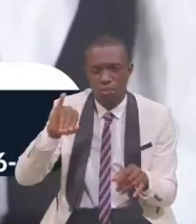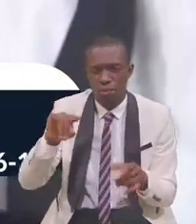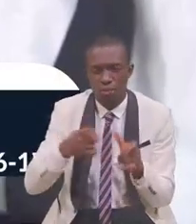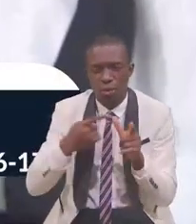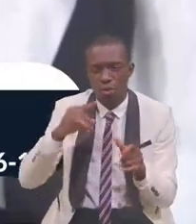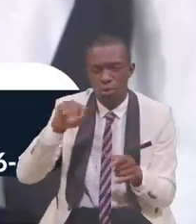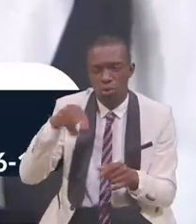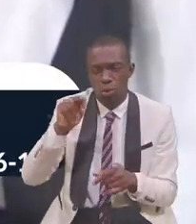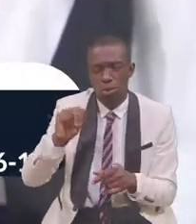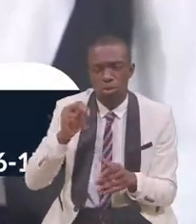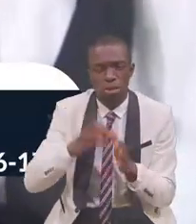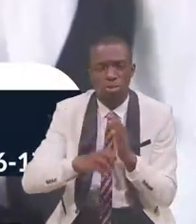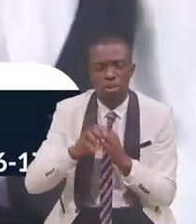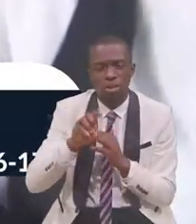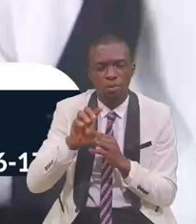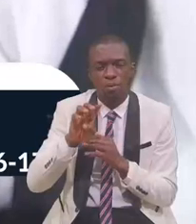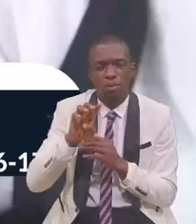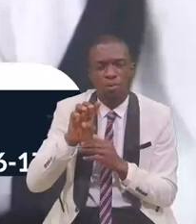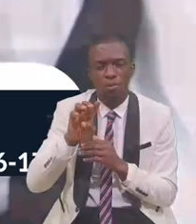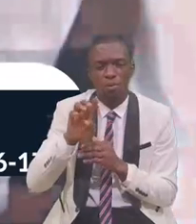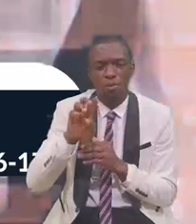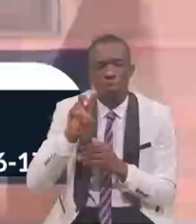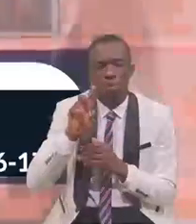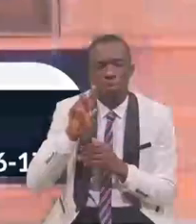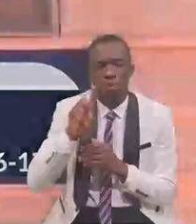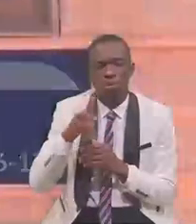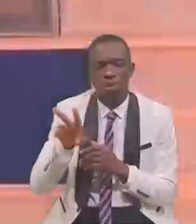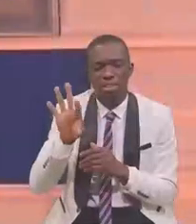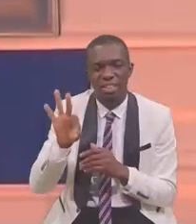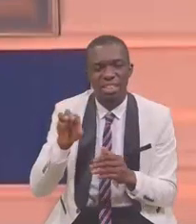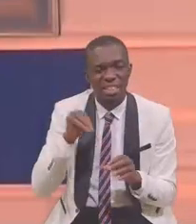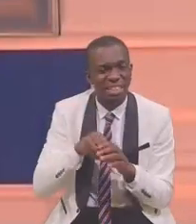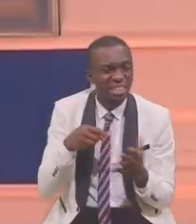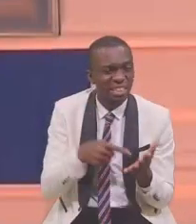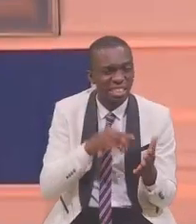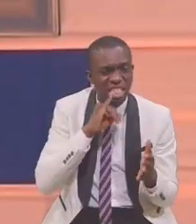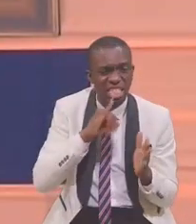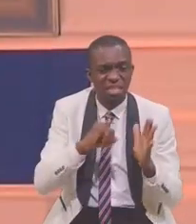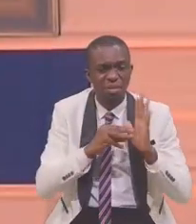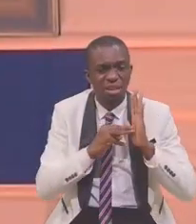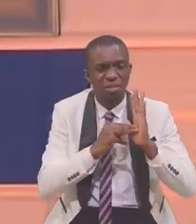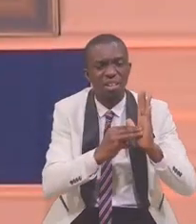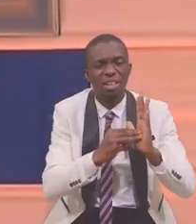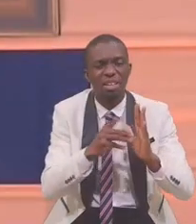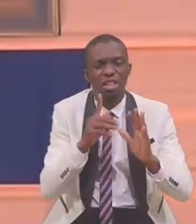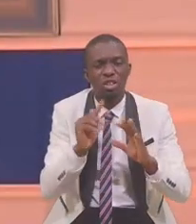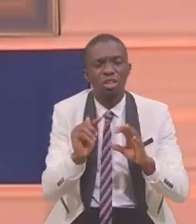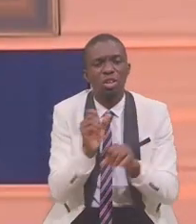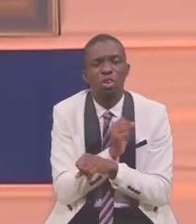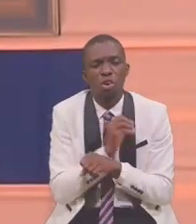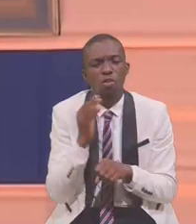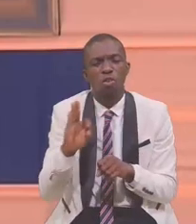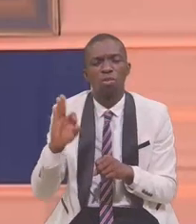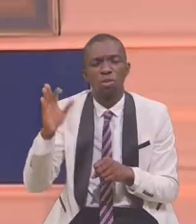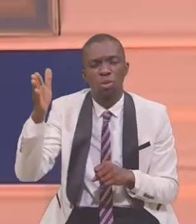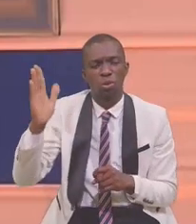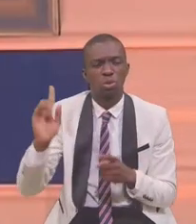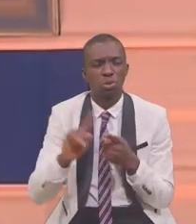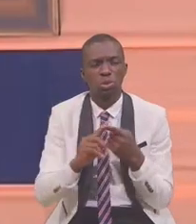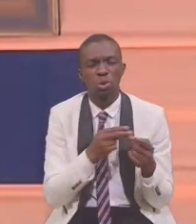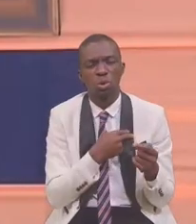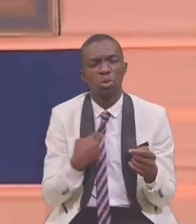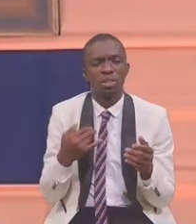1 Jean 4, 9. L'amour de Dieu a été manifesté envers nous. Écoutez bien ceci. En ce que Dieu a